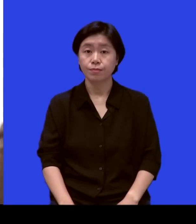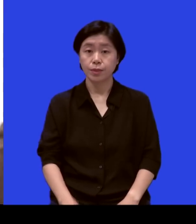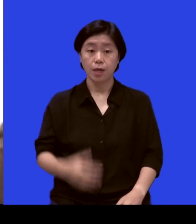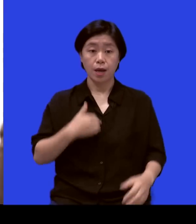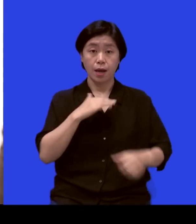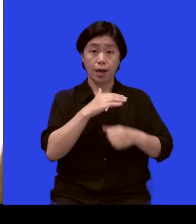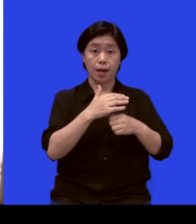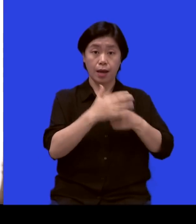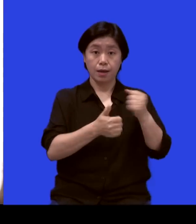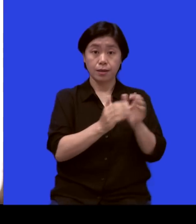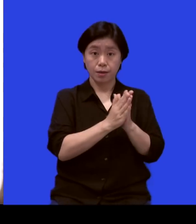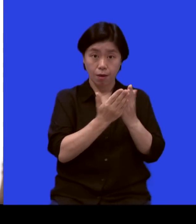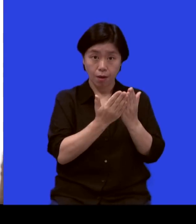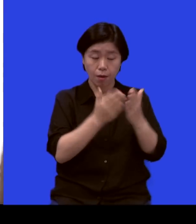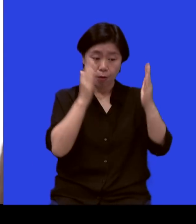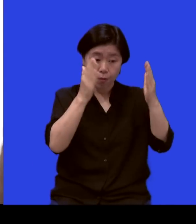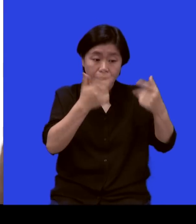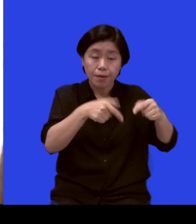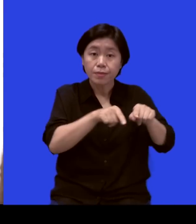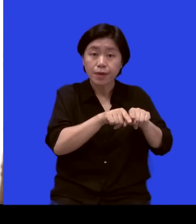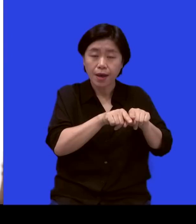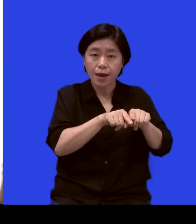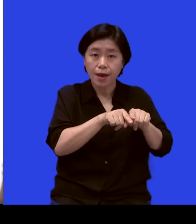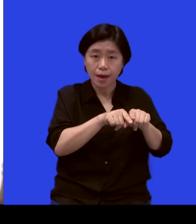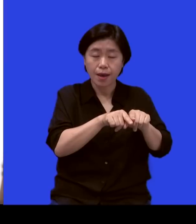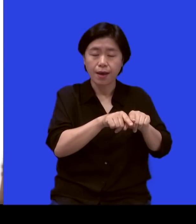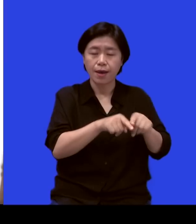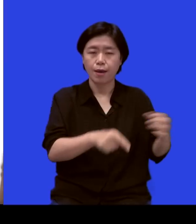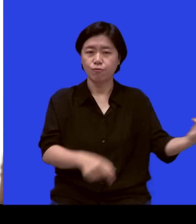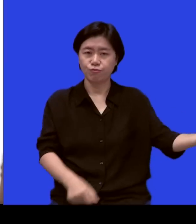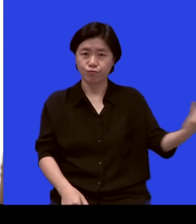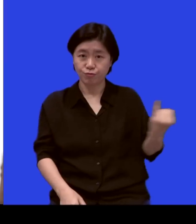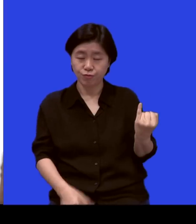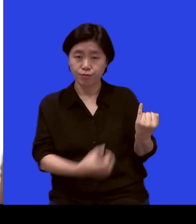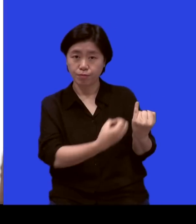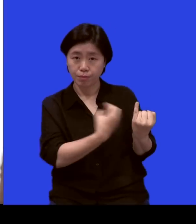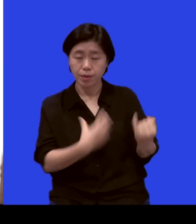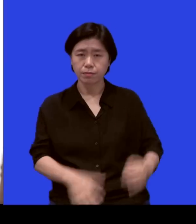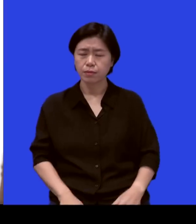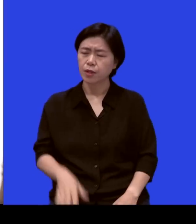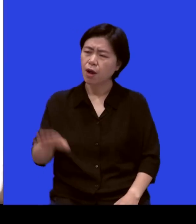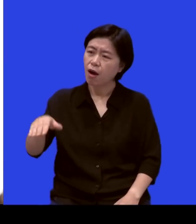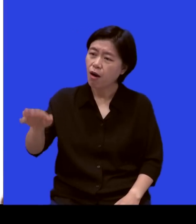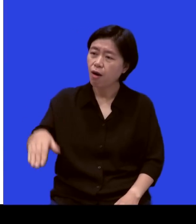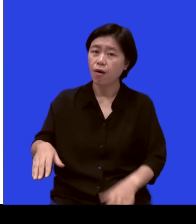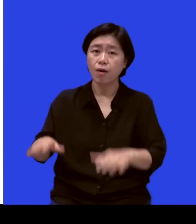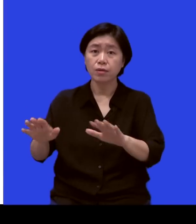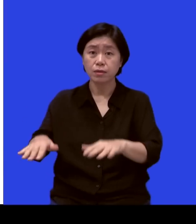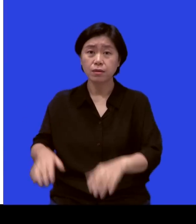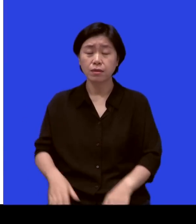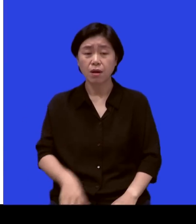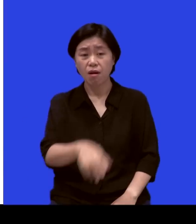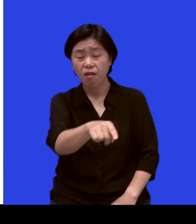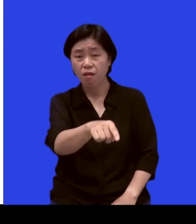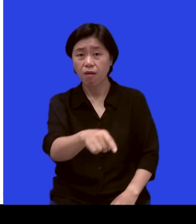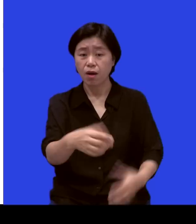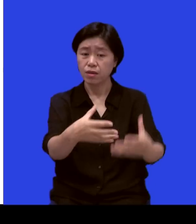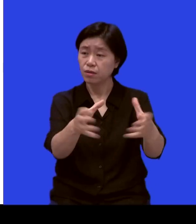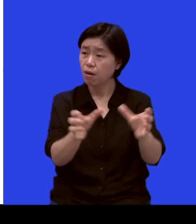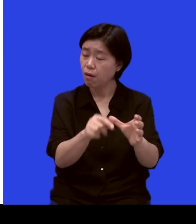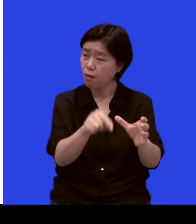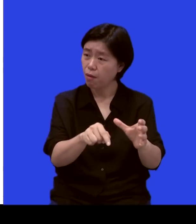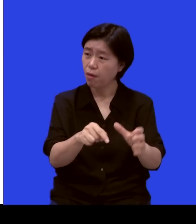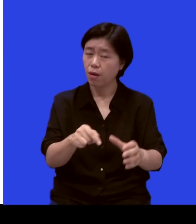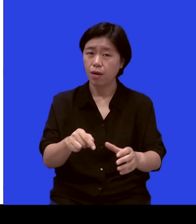공부하시던 권사님이 찾아오셔가지고 아유 목사님 못 말리겠다고 목사님이 지금 노숙인들이랑 이거 할 수 있겠냐고 영성